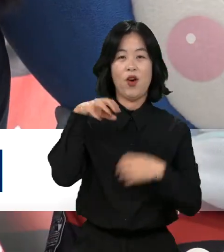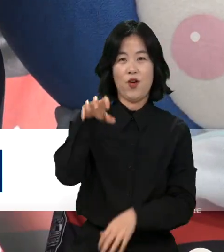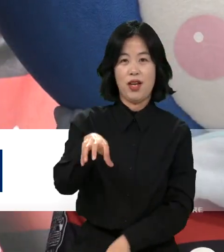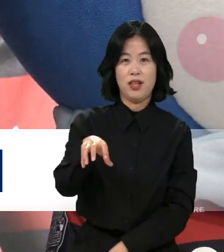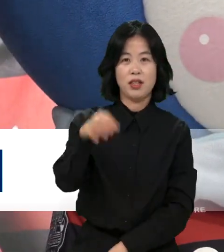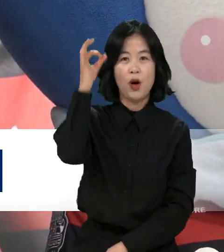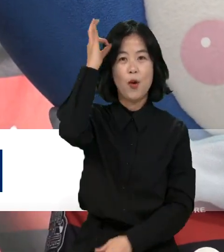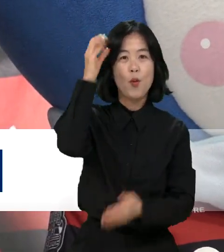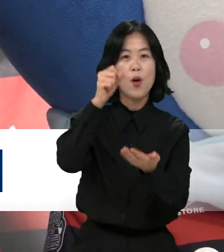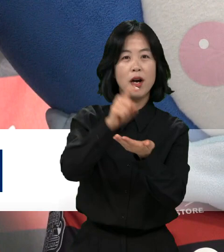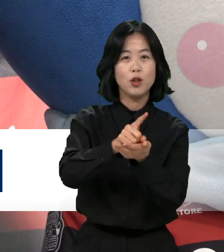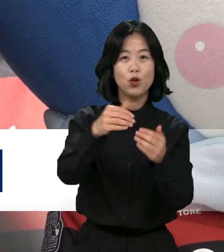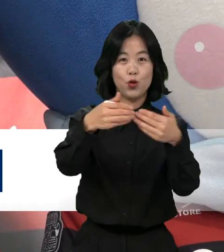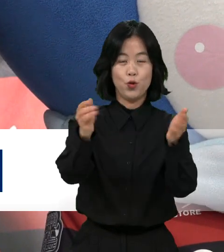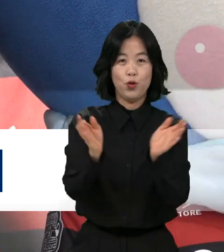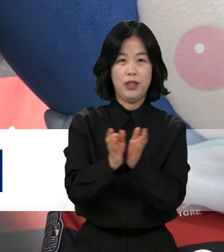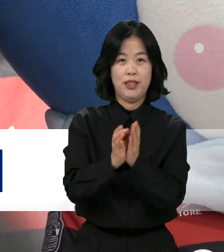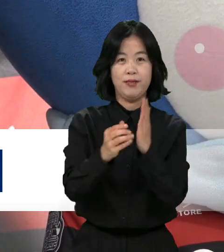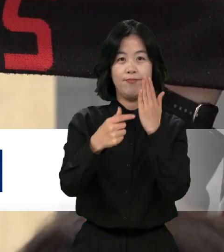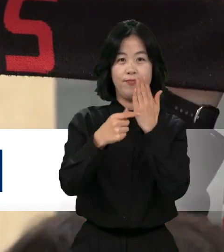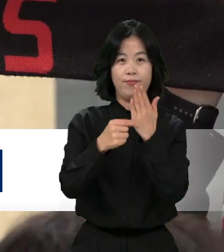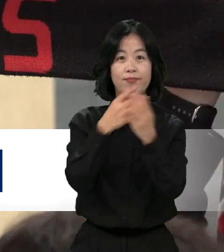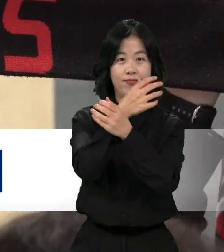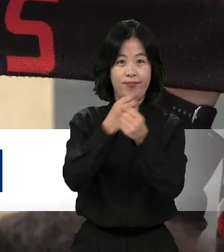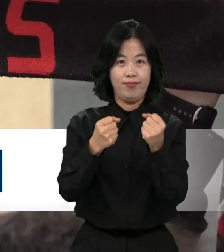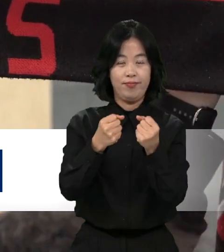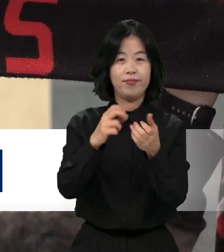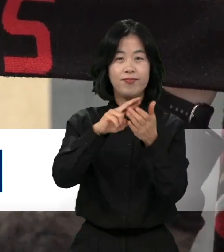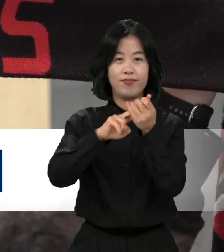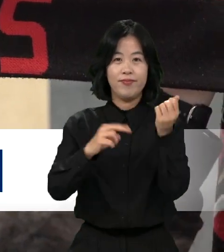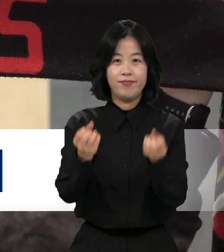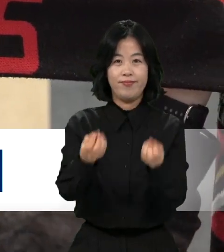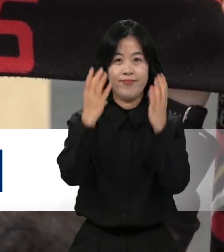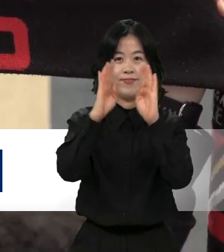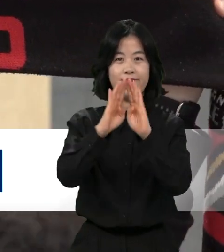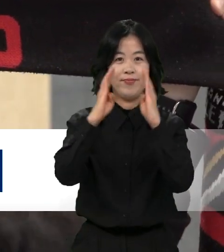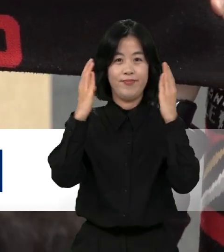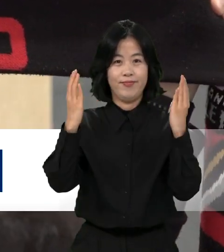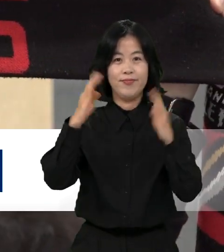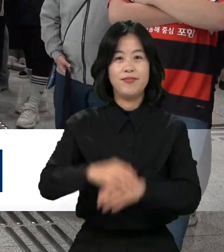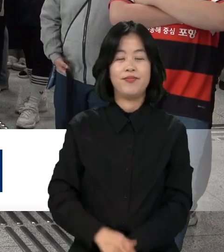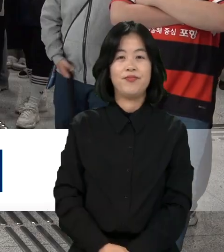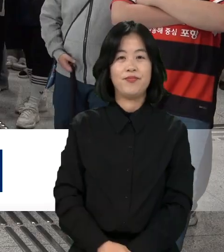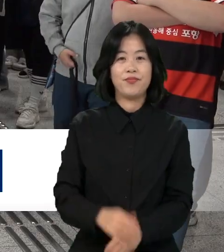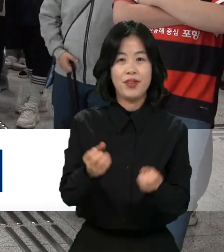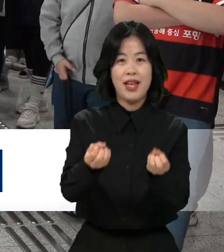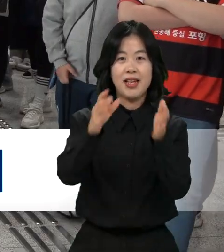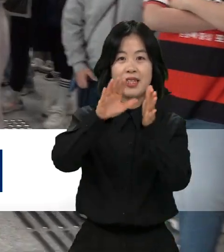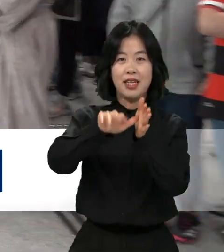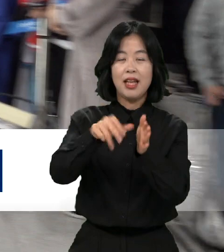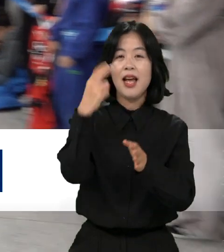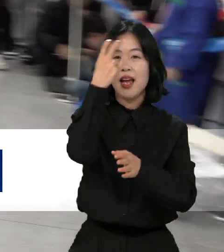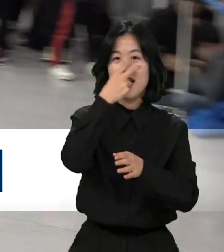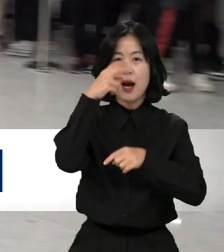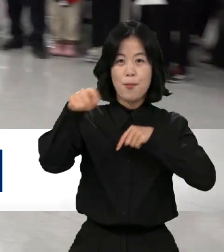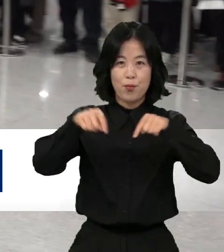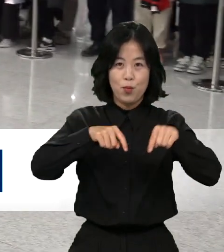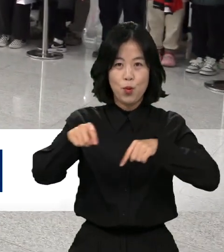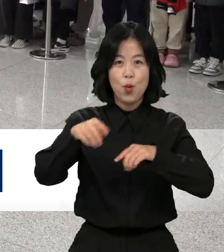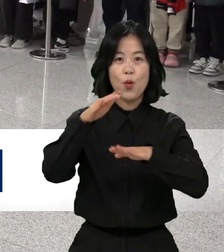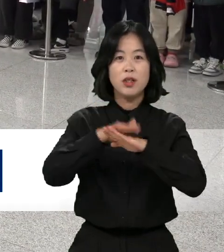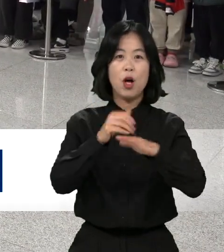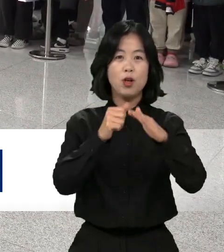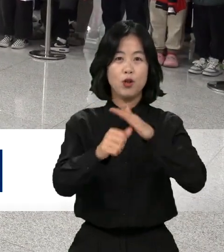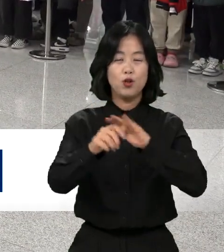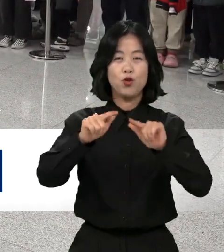2024년 포항스틸러스 시즌 예매 1 가 렸 행사에는 신임 박태하 감독과